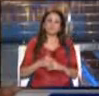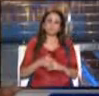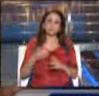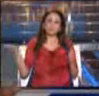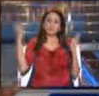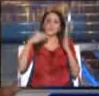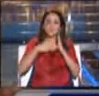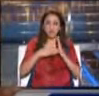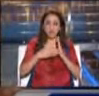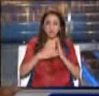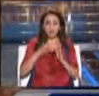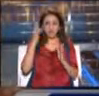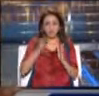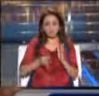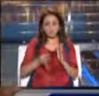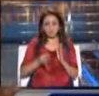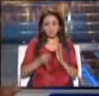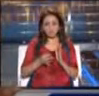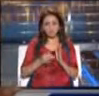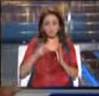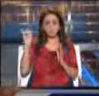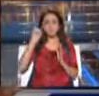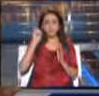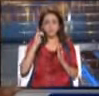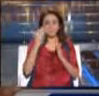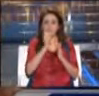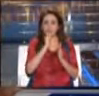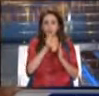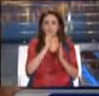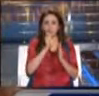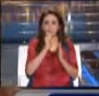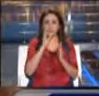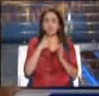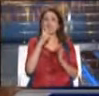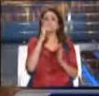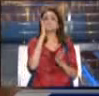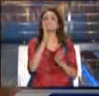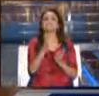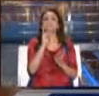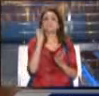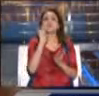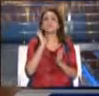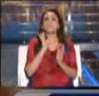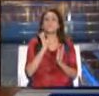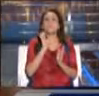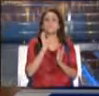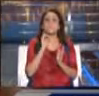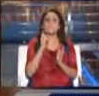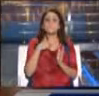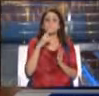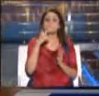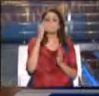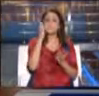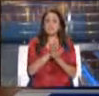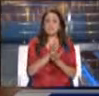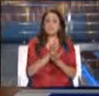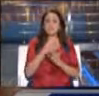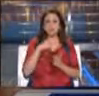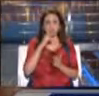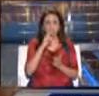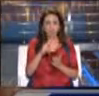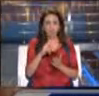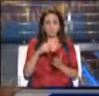الاخر لازم، انا شايف ان من اهم النقط في الاعلام انك انت تكون عندك مصداقيه، انك انت تكون مصدق الكلام اللي بتقوله. فلو مصدق الكلام اللي